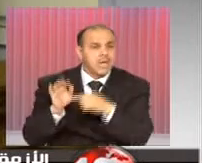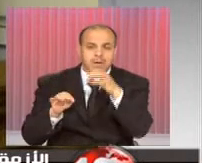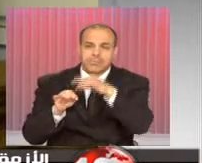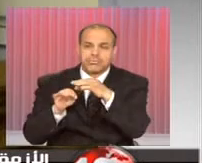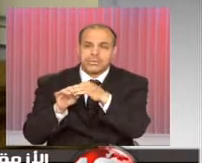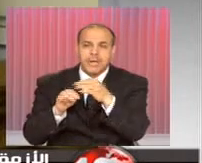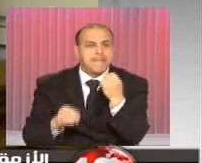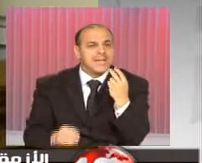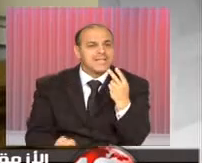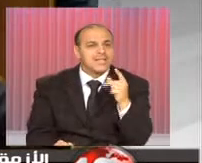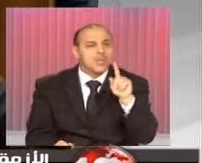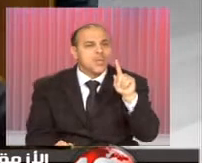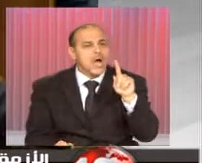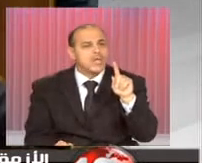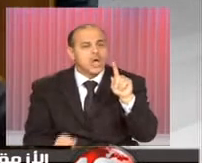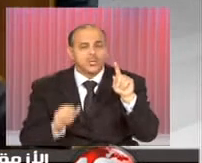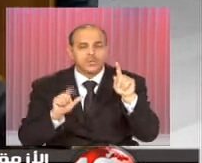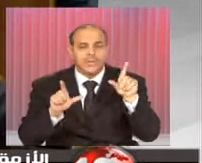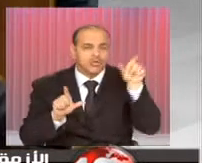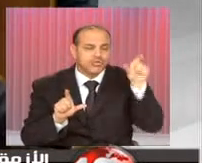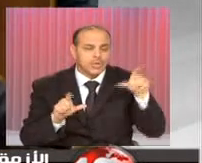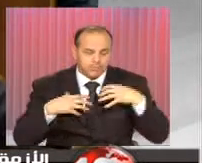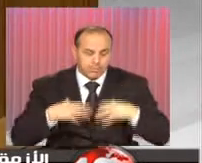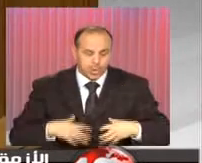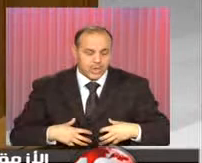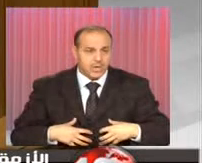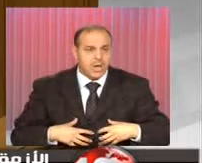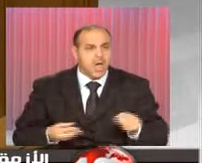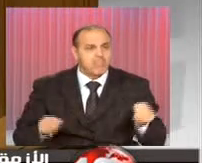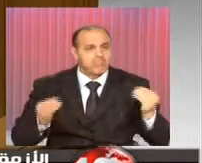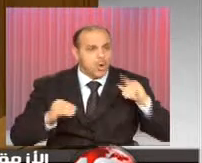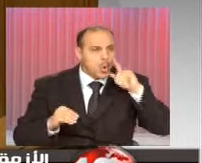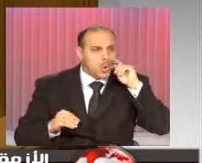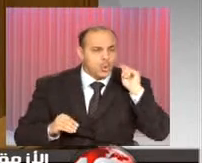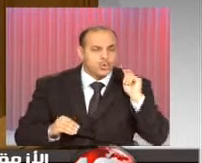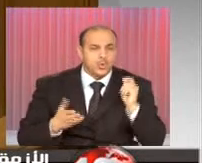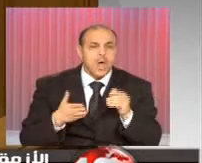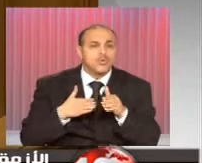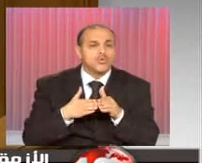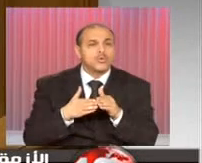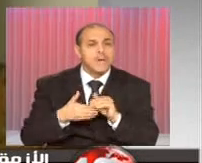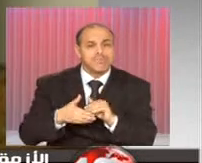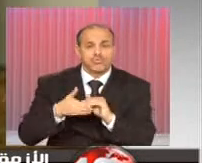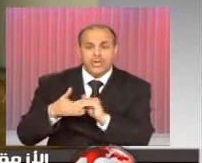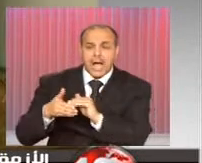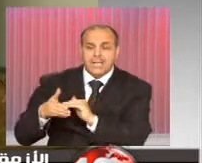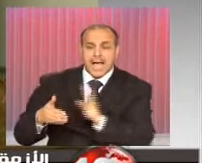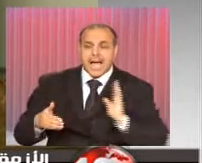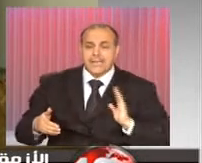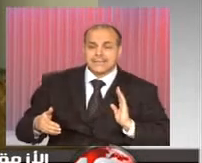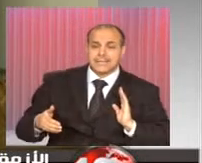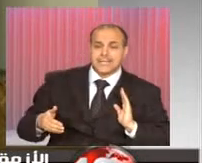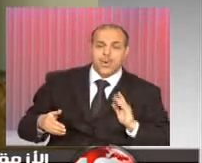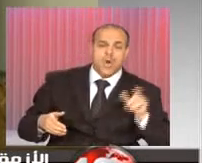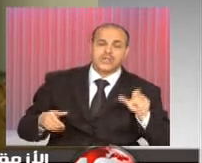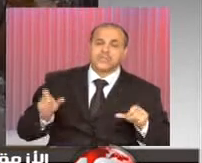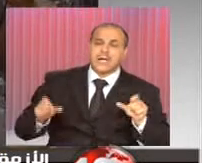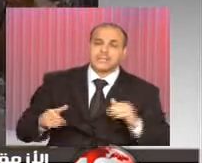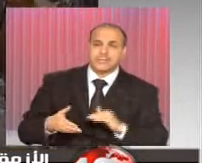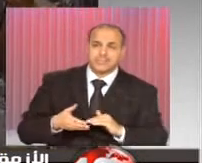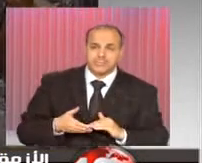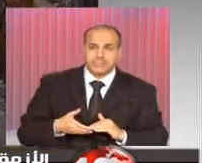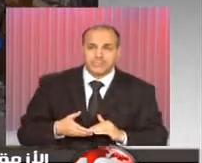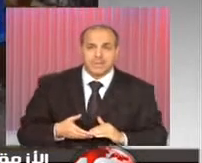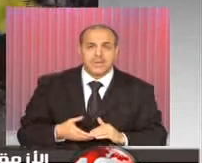عليها 271 نائبا تزويد أوكرانيا بما تحتاجه من مساعدات عسكرية وإنسانية.